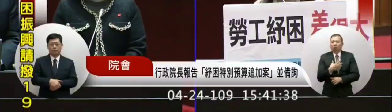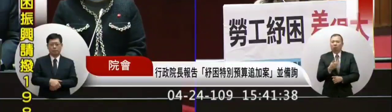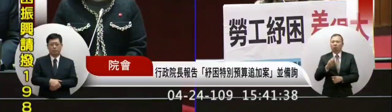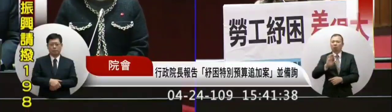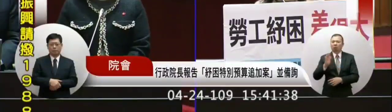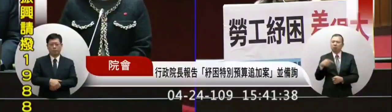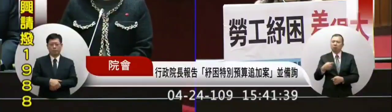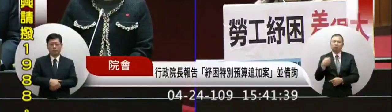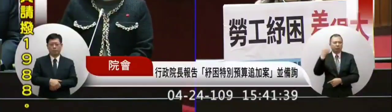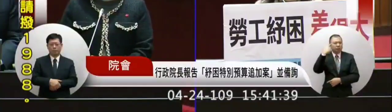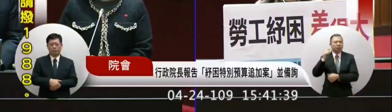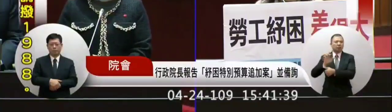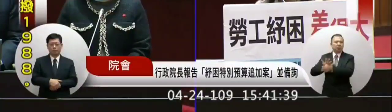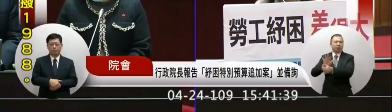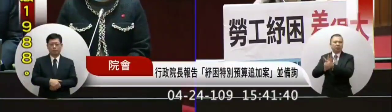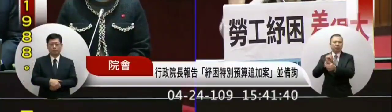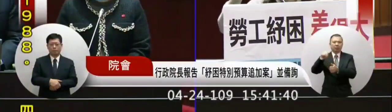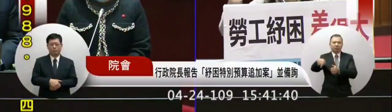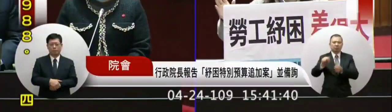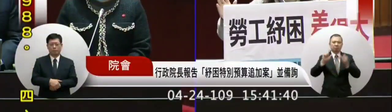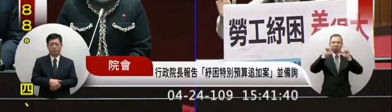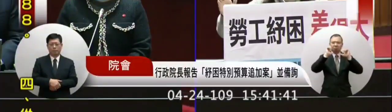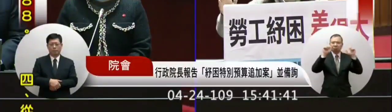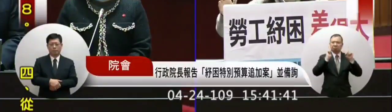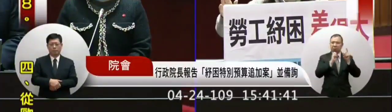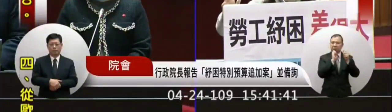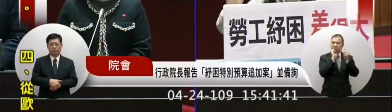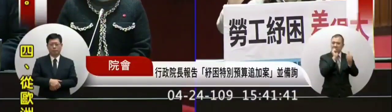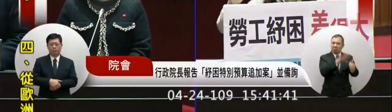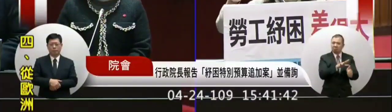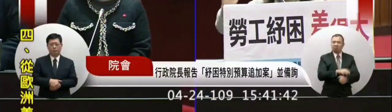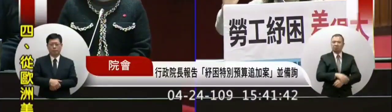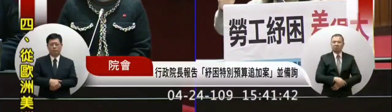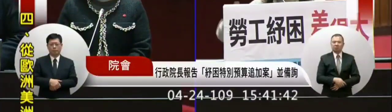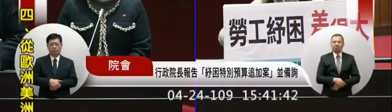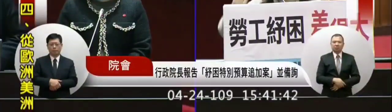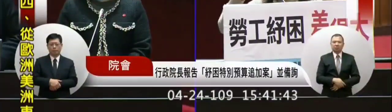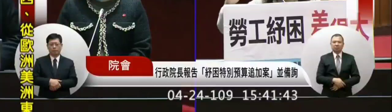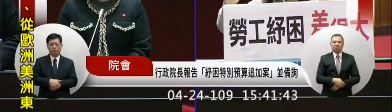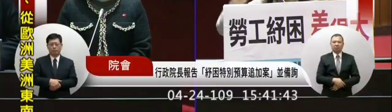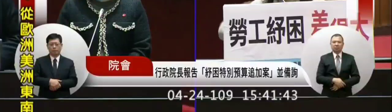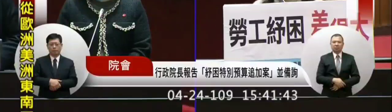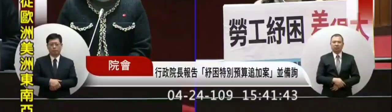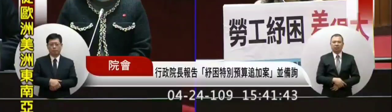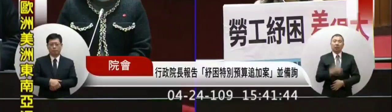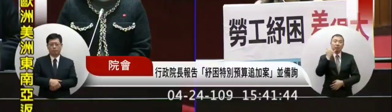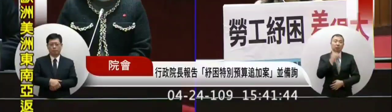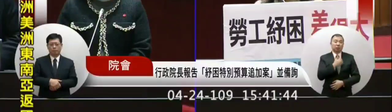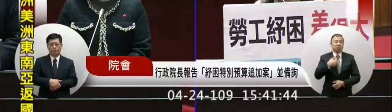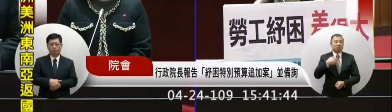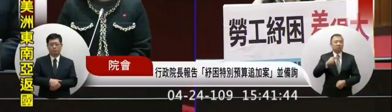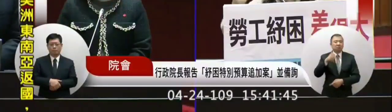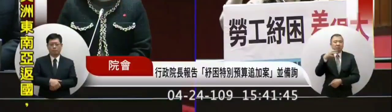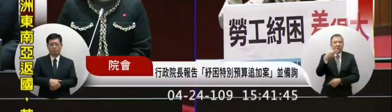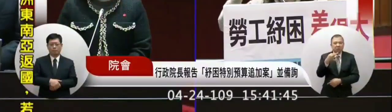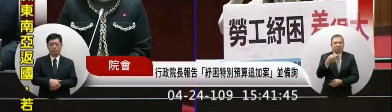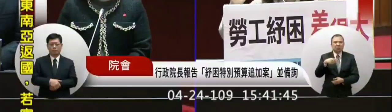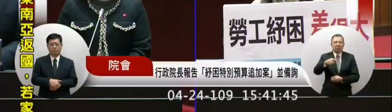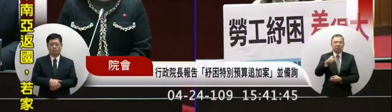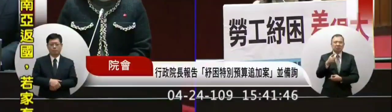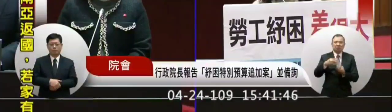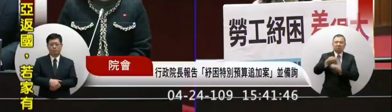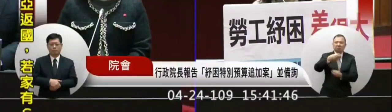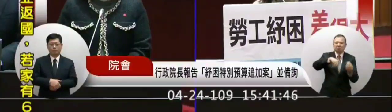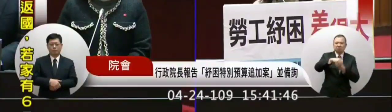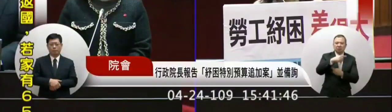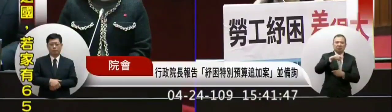长帮他们澄清，不要因为说租完之后资源有限，要谈